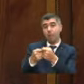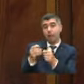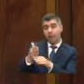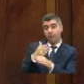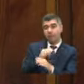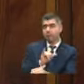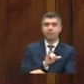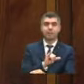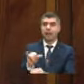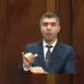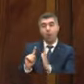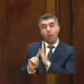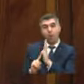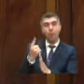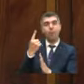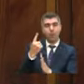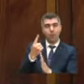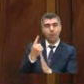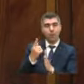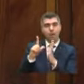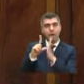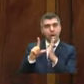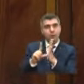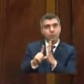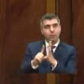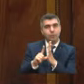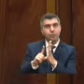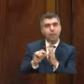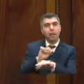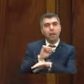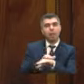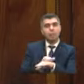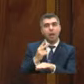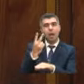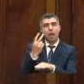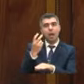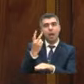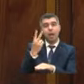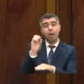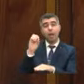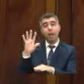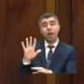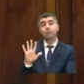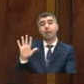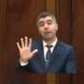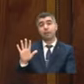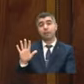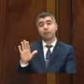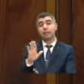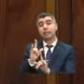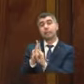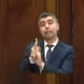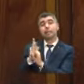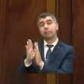النهار راه هو موجود في القانون ديال التغطيه الصحيه ديال 2005، 14 سنه انتظر هذا الورش.